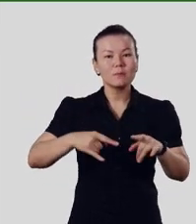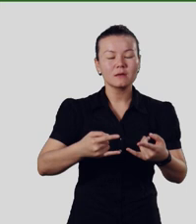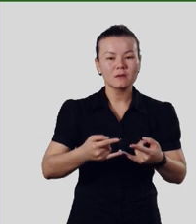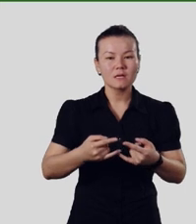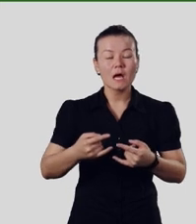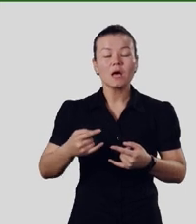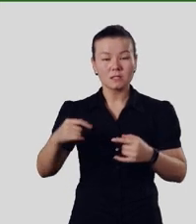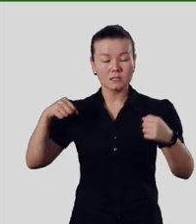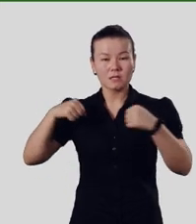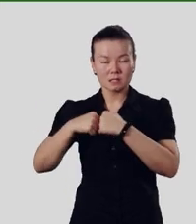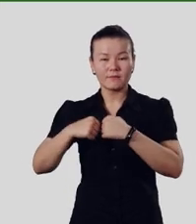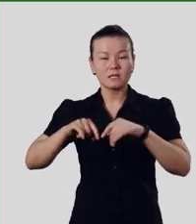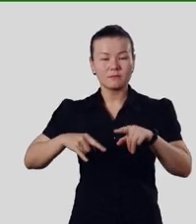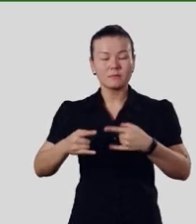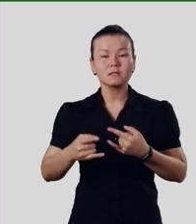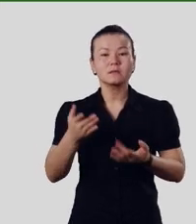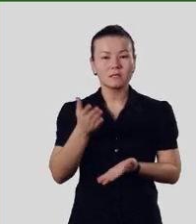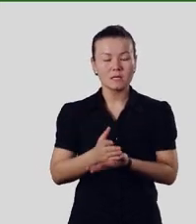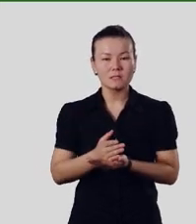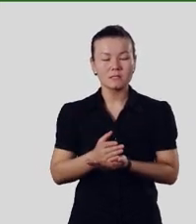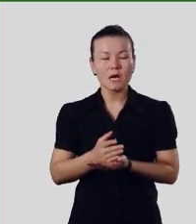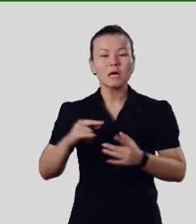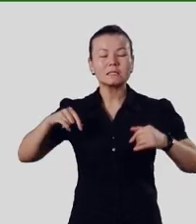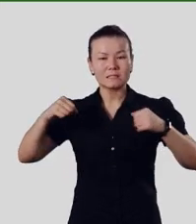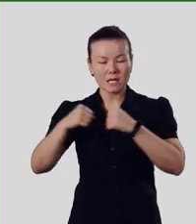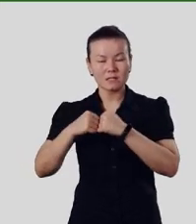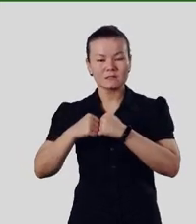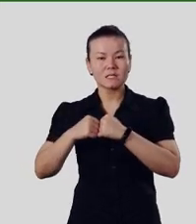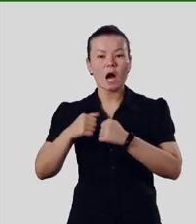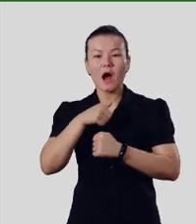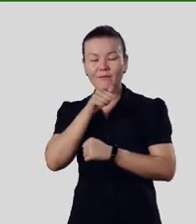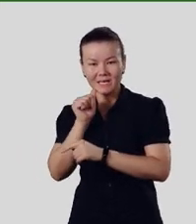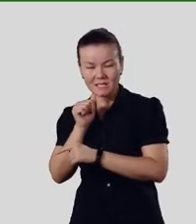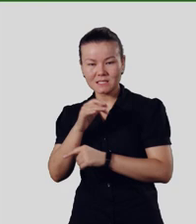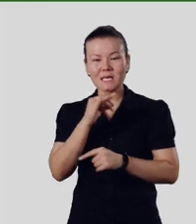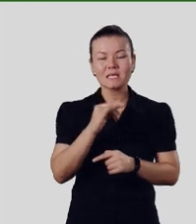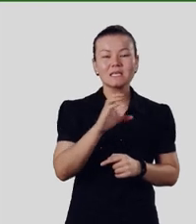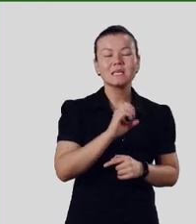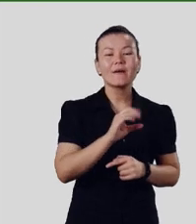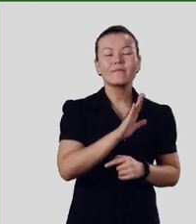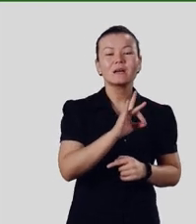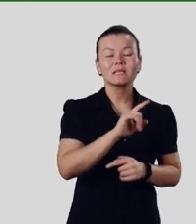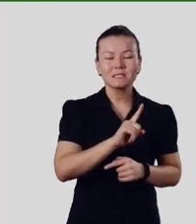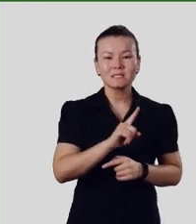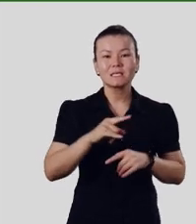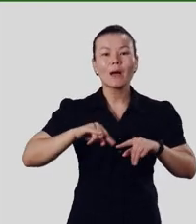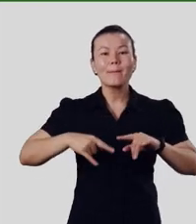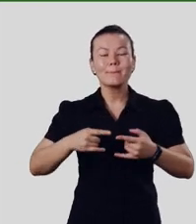Столкновение литосферных плит есть. Сталкивается африканская и евразийская плиты.